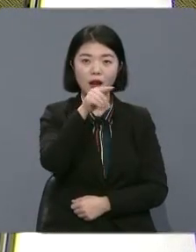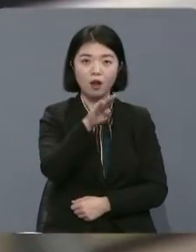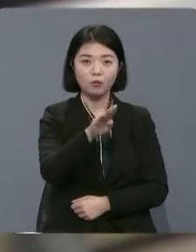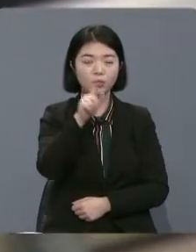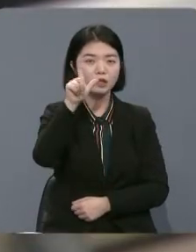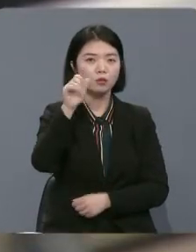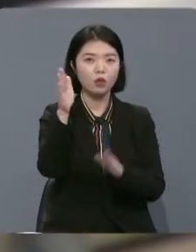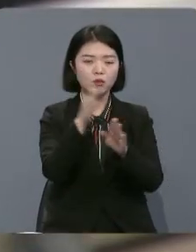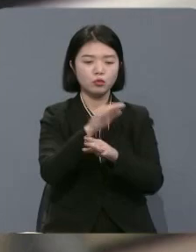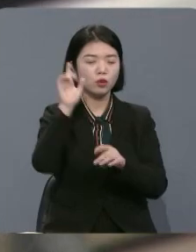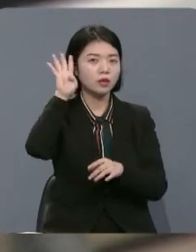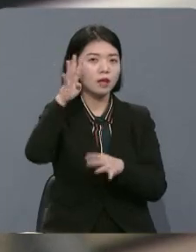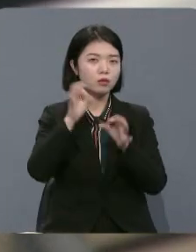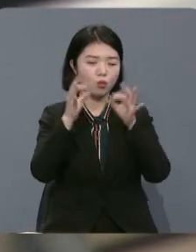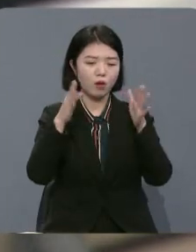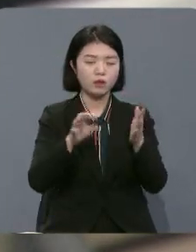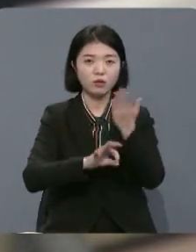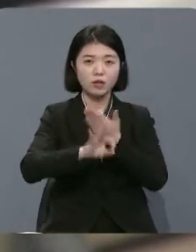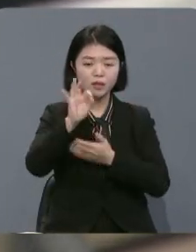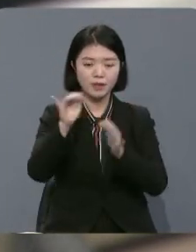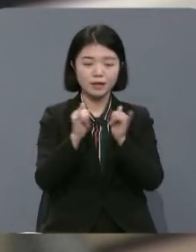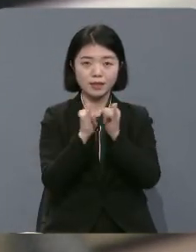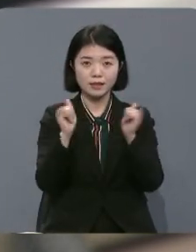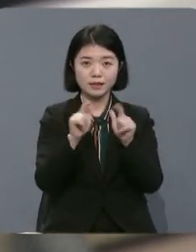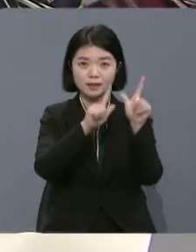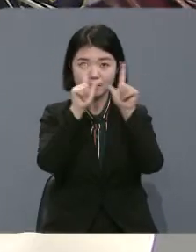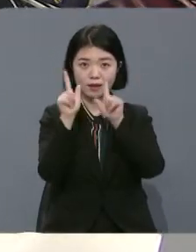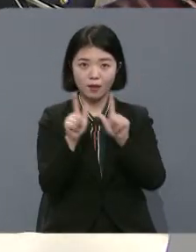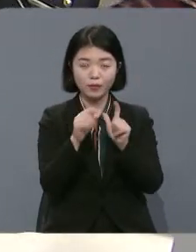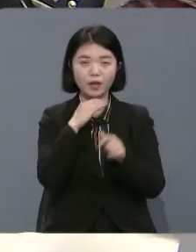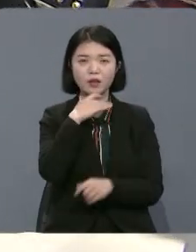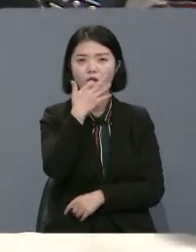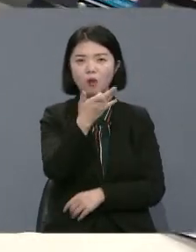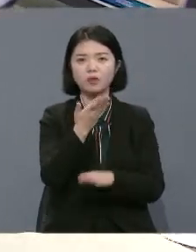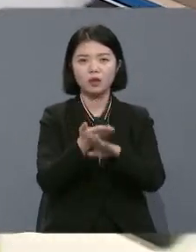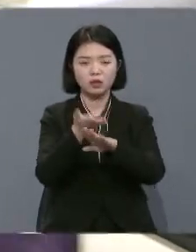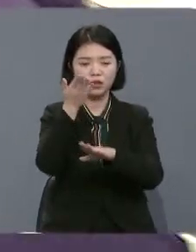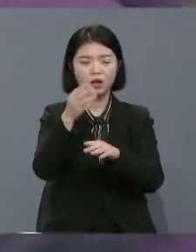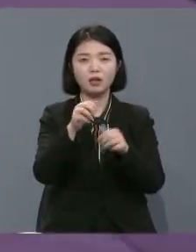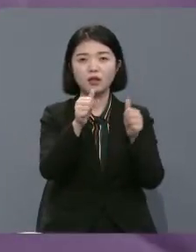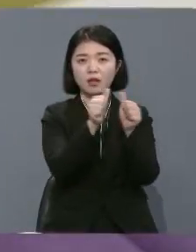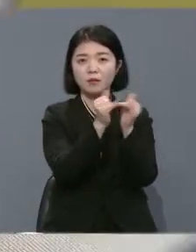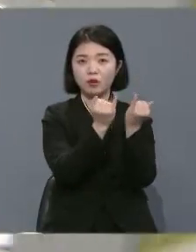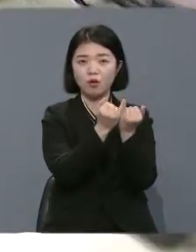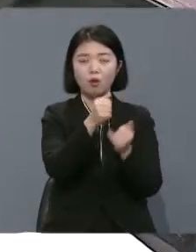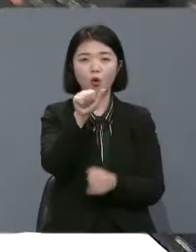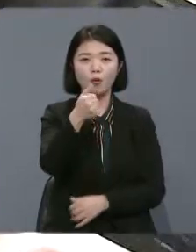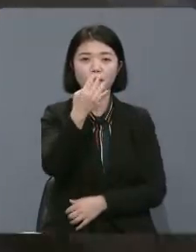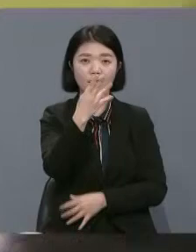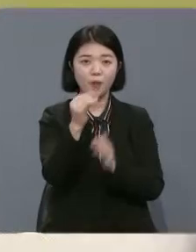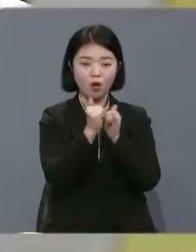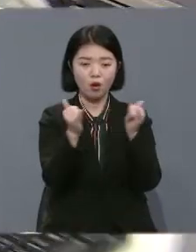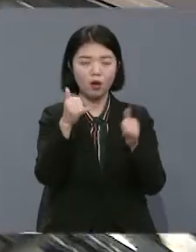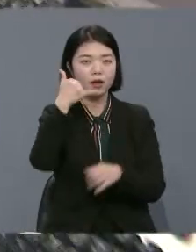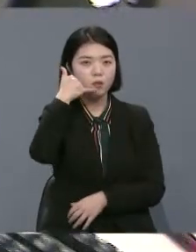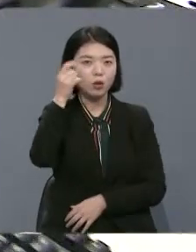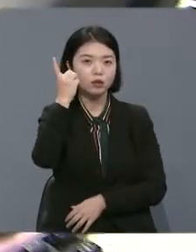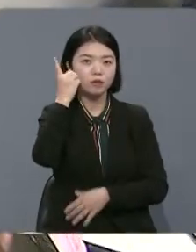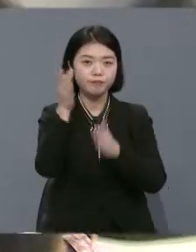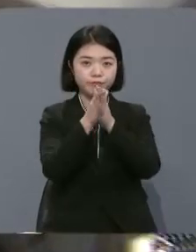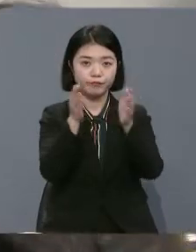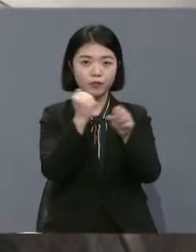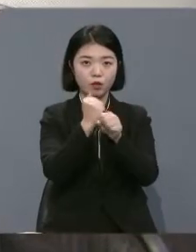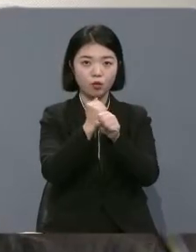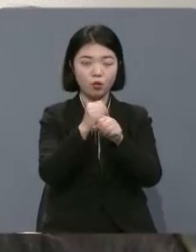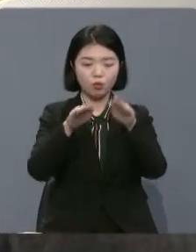15일부터 사흘 동안 성산읍 에 거주하는 만 널어 9살 이상 남녀 500 4명을 대상으로 유선과 휴대전화로 시행했으며